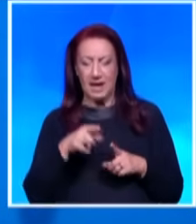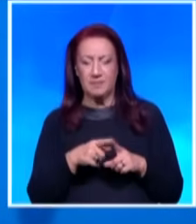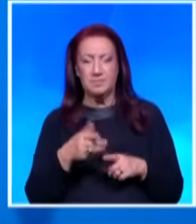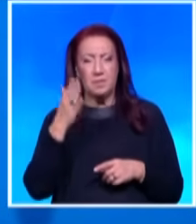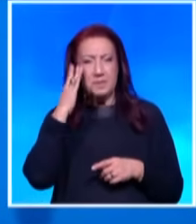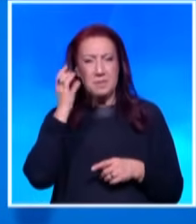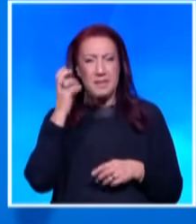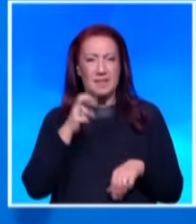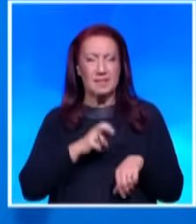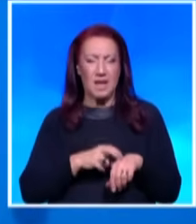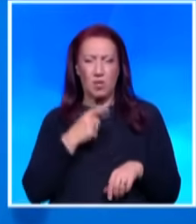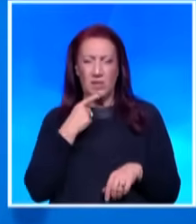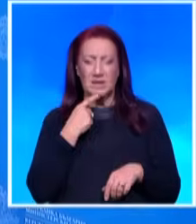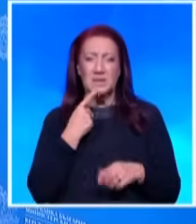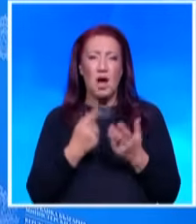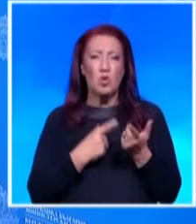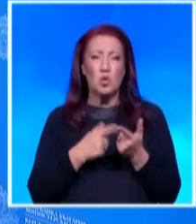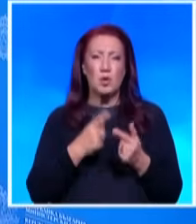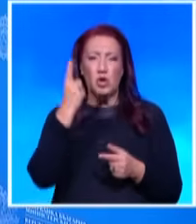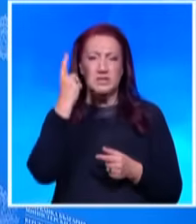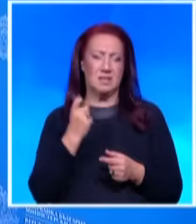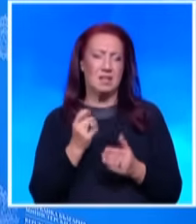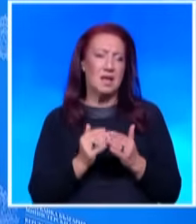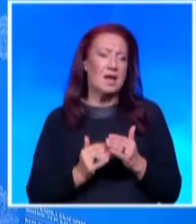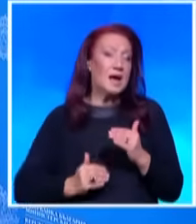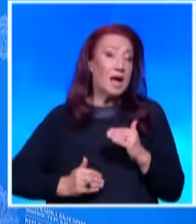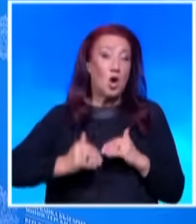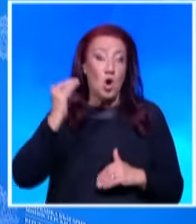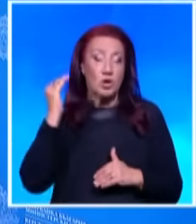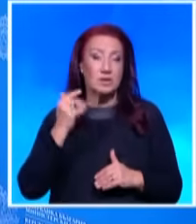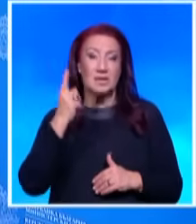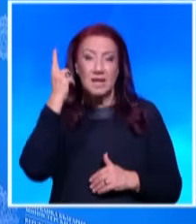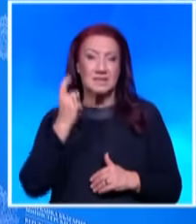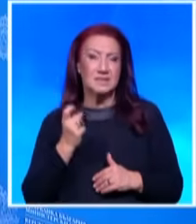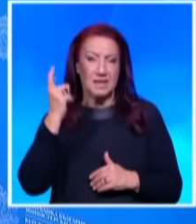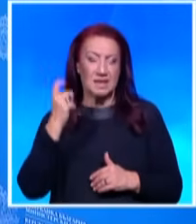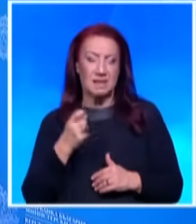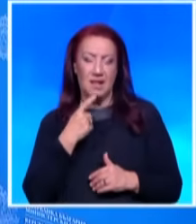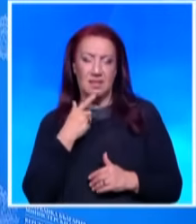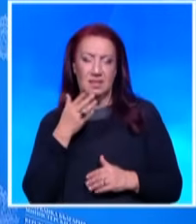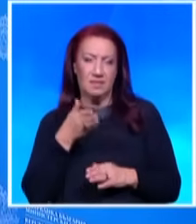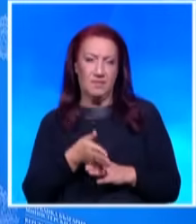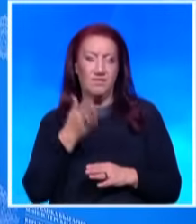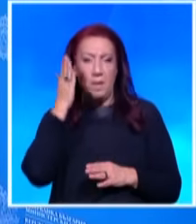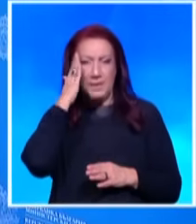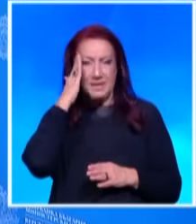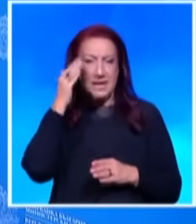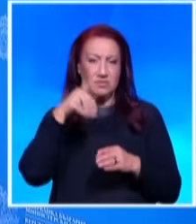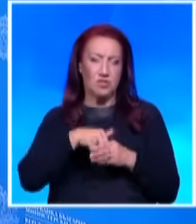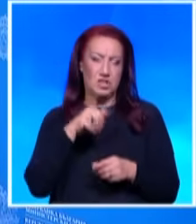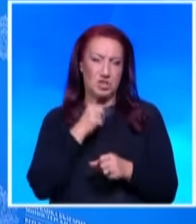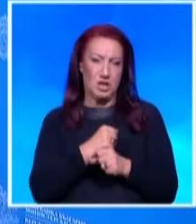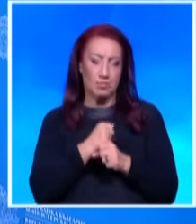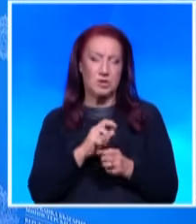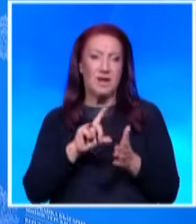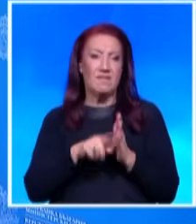за изборни нарушения. Рекорден брой са сигналите, които постъпиха в Министерството на вътрешните работи по време